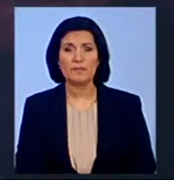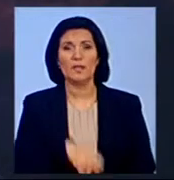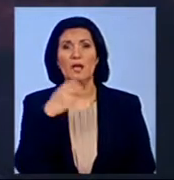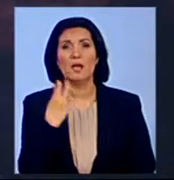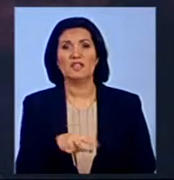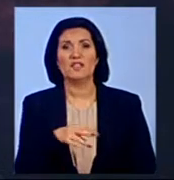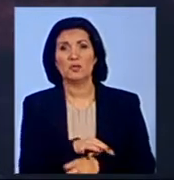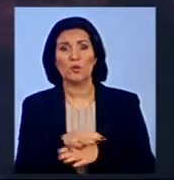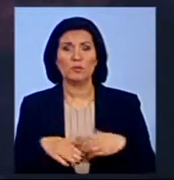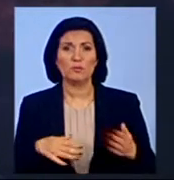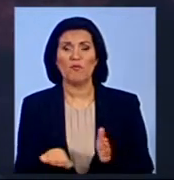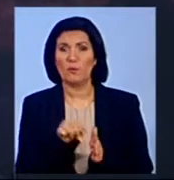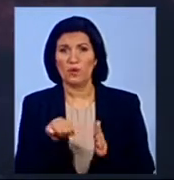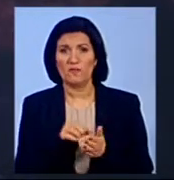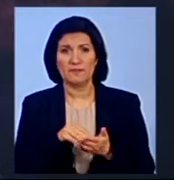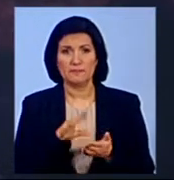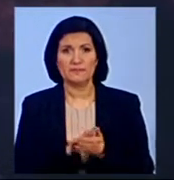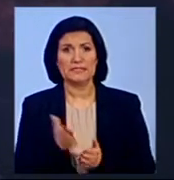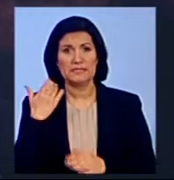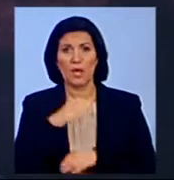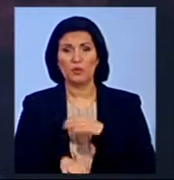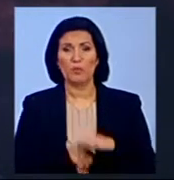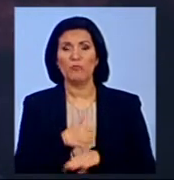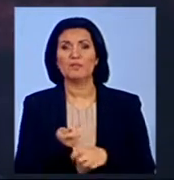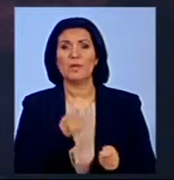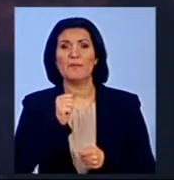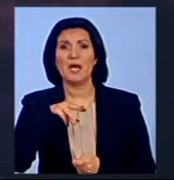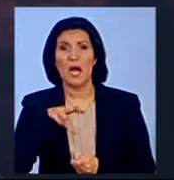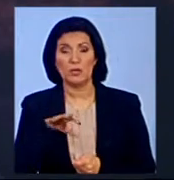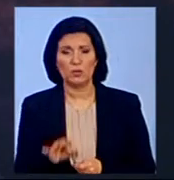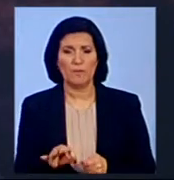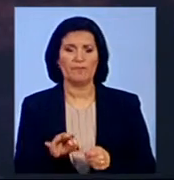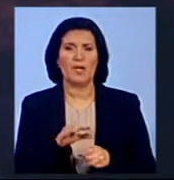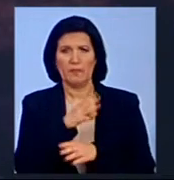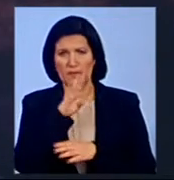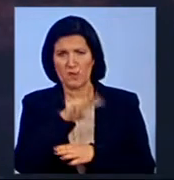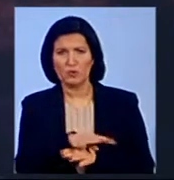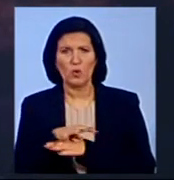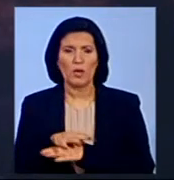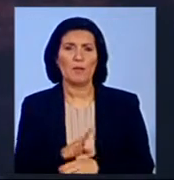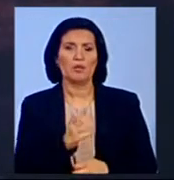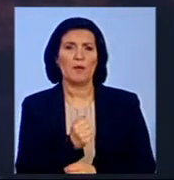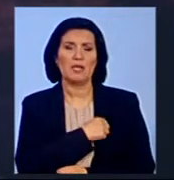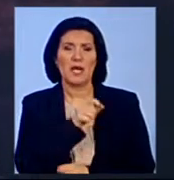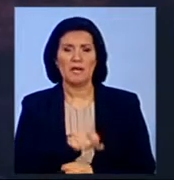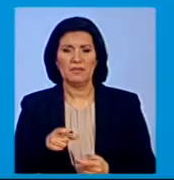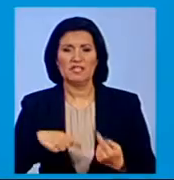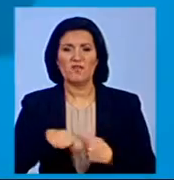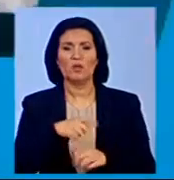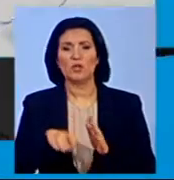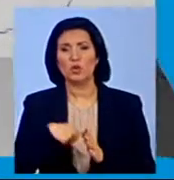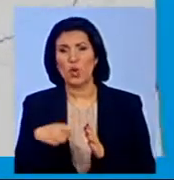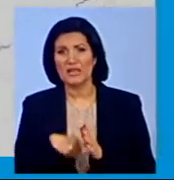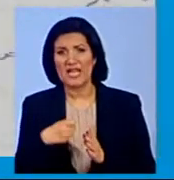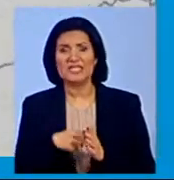20 обстрілів з боку бойовиків зафіксували за минулу добу в штабі АТО. Під ворожий вогонь потрапили укріплення українських армійців на околицях Донецька